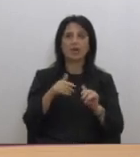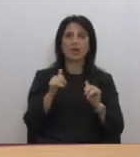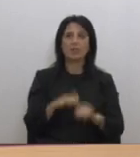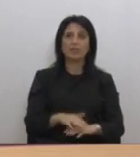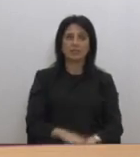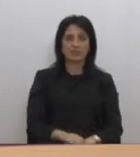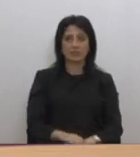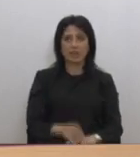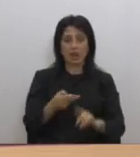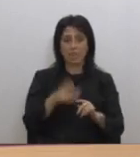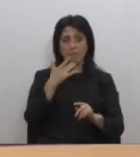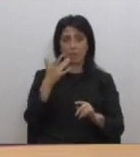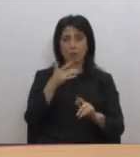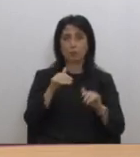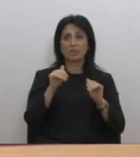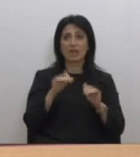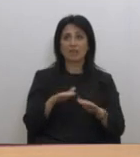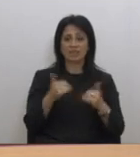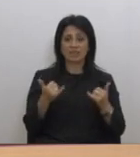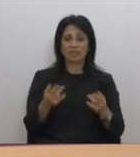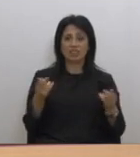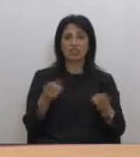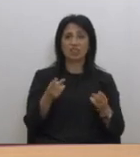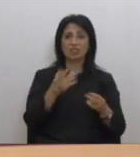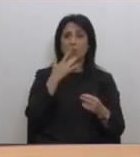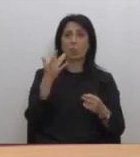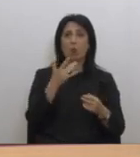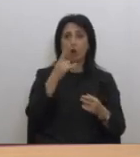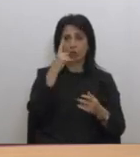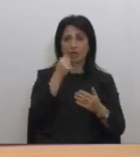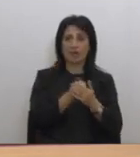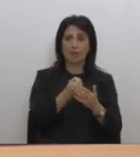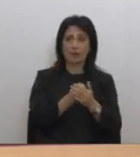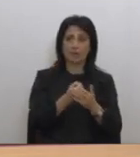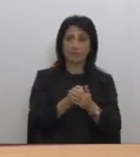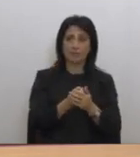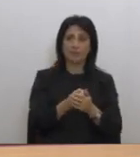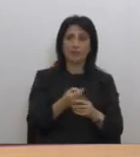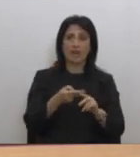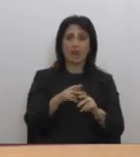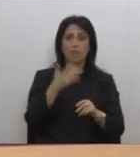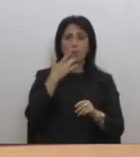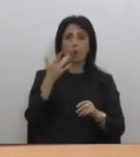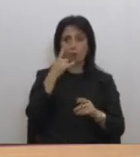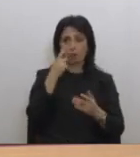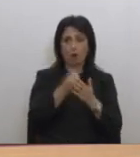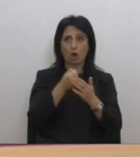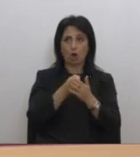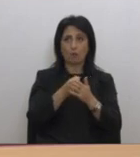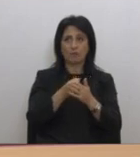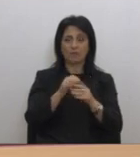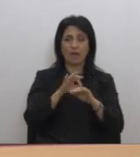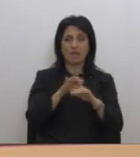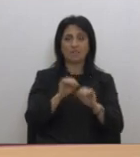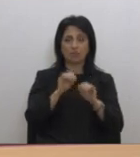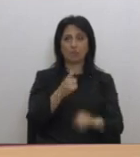გადაწყვეტილება. ამ პოლიტიკურ გადაწყვეტილებას დღეს ჭირდება პოლიტიკური ლობირება. და ამ პოლიტიკური ლობირების გაწევა